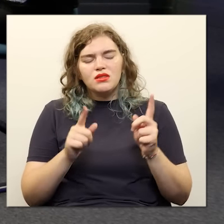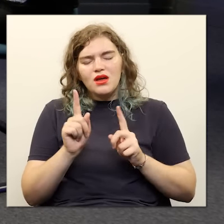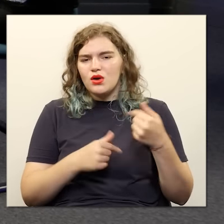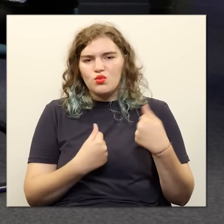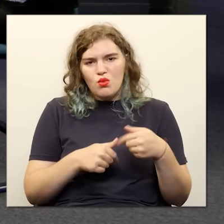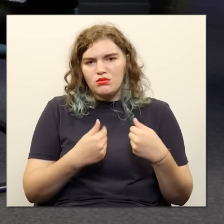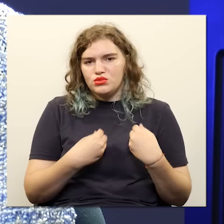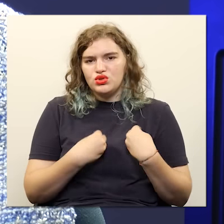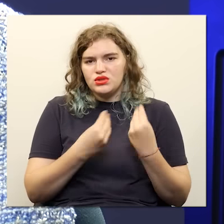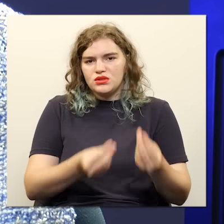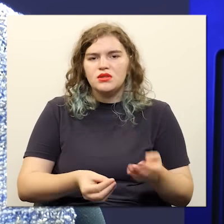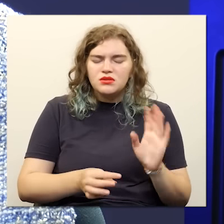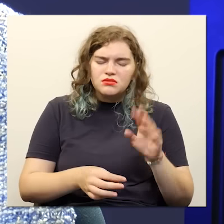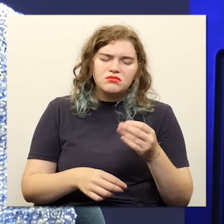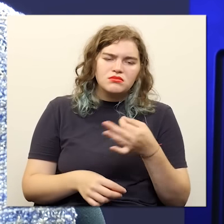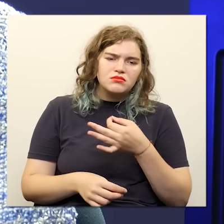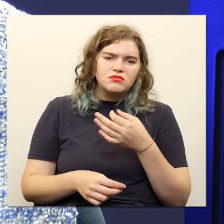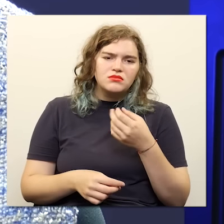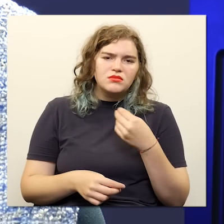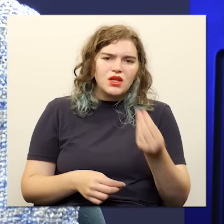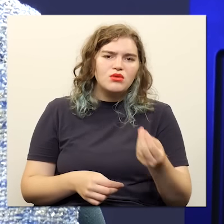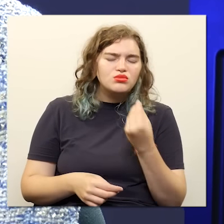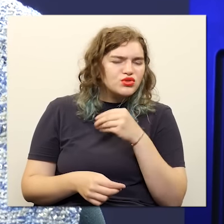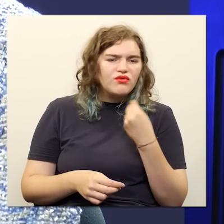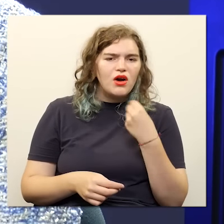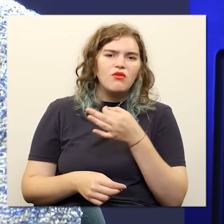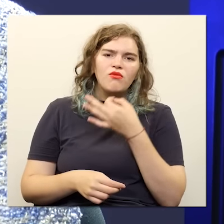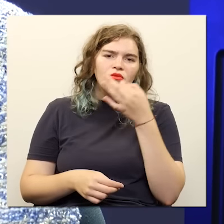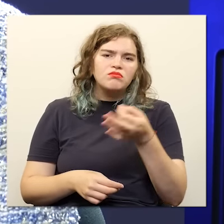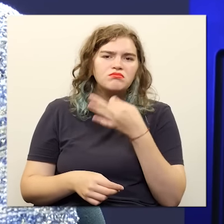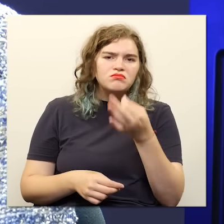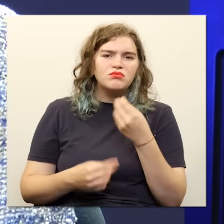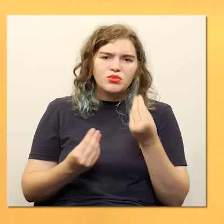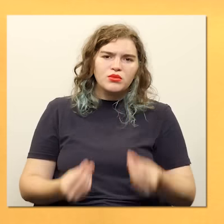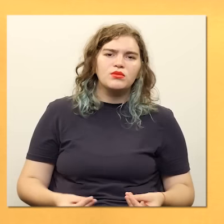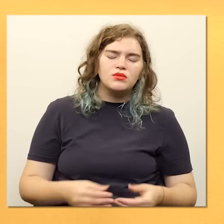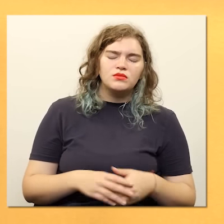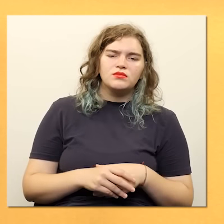dacă n-am ce să-i dau, să-i dau o vorbă bună, măcar o vorbă bună.